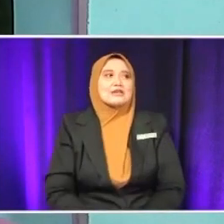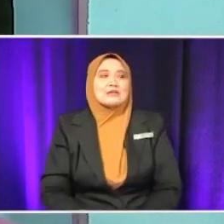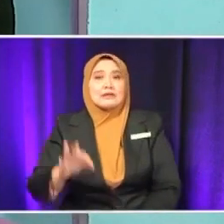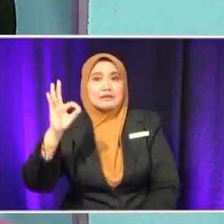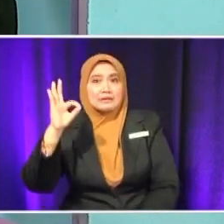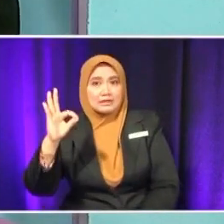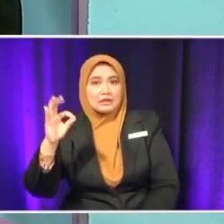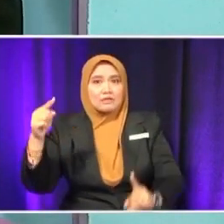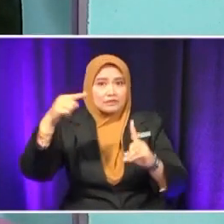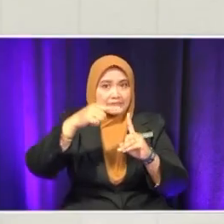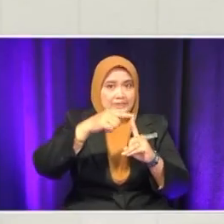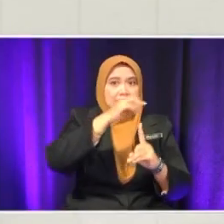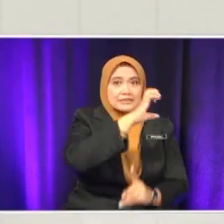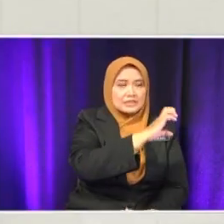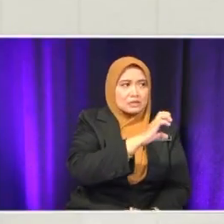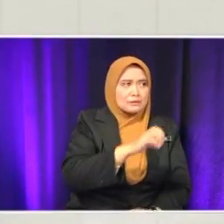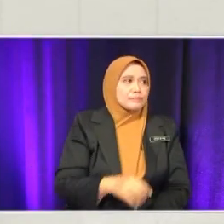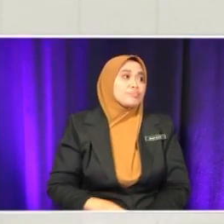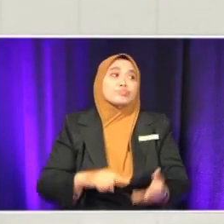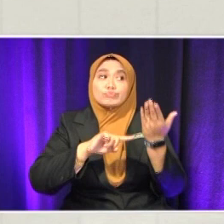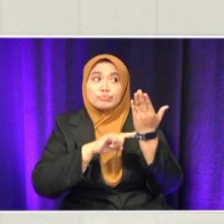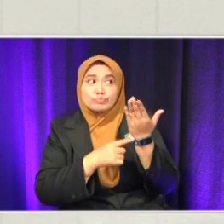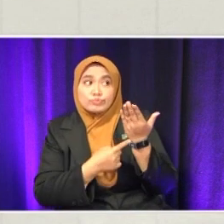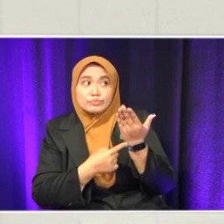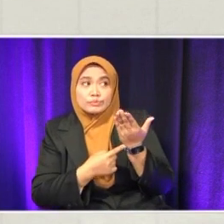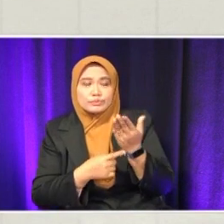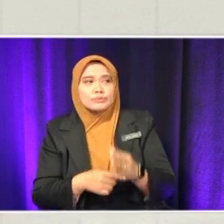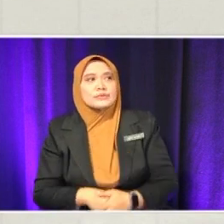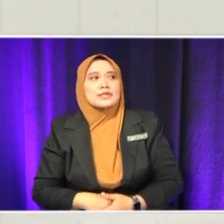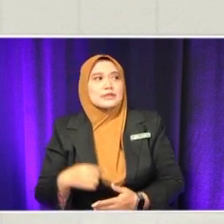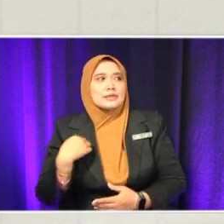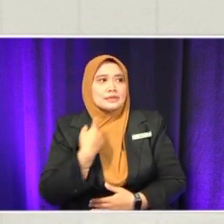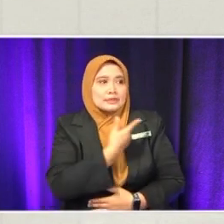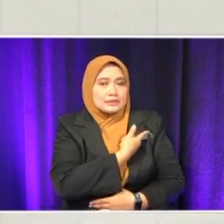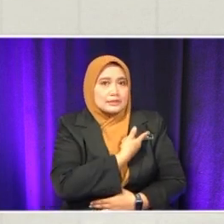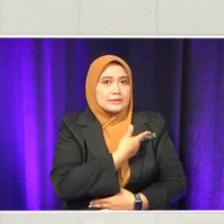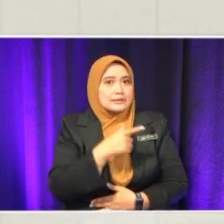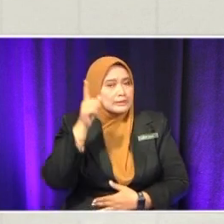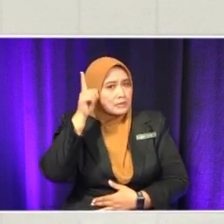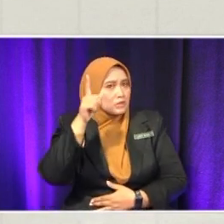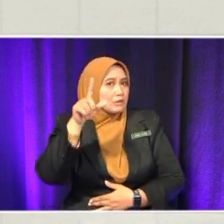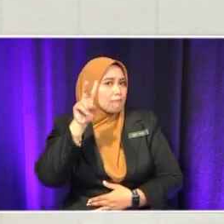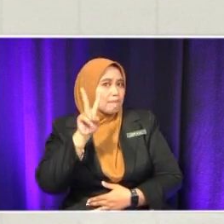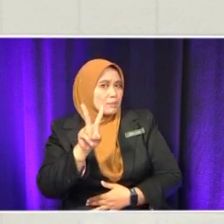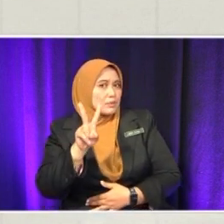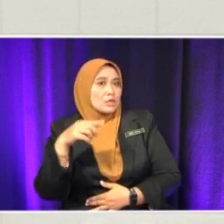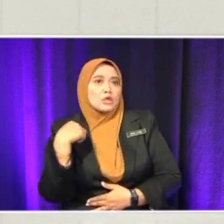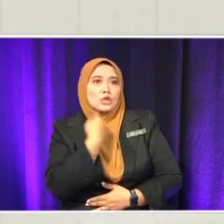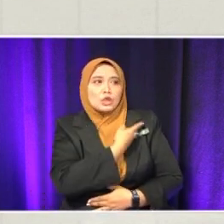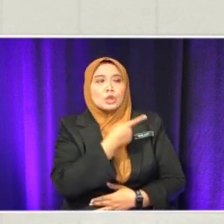Ya. Yeah. Mula-mula sekali bila kita ada V, maknanya kita jangan buat semua dulu, kita buat satu